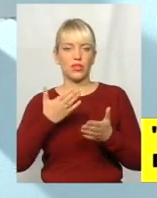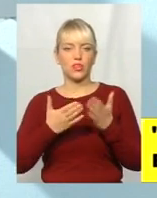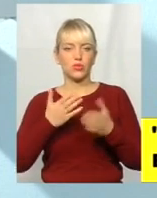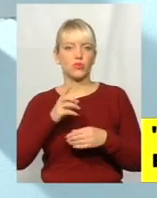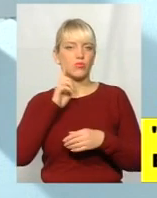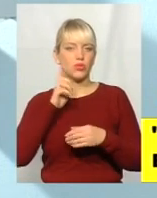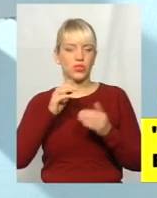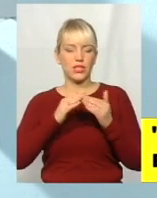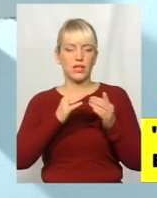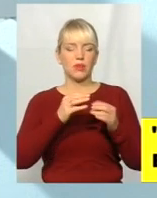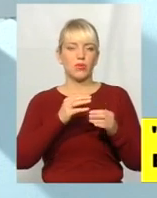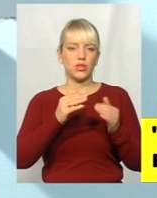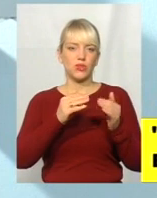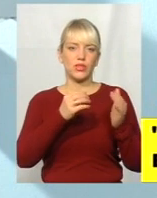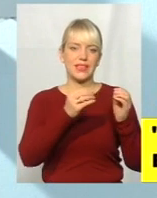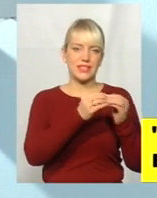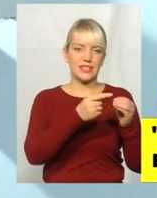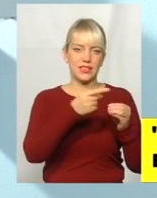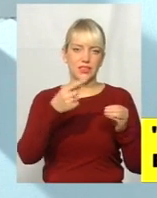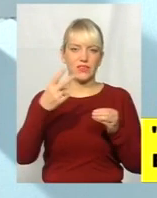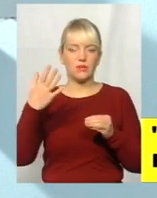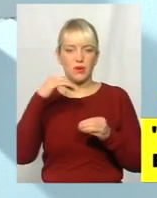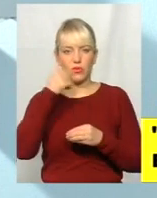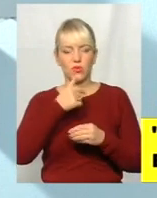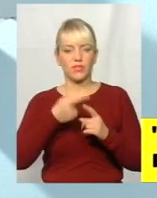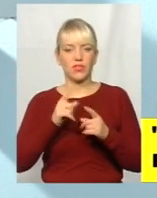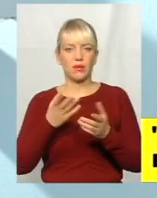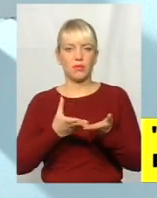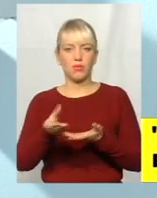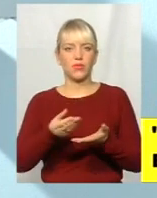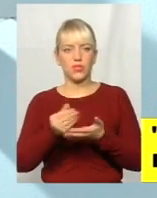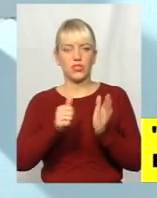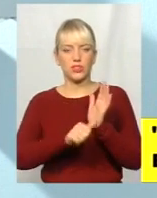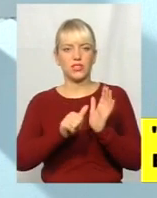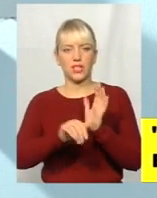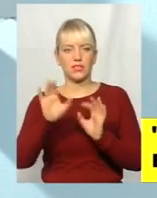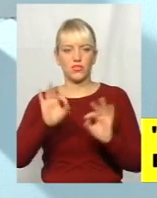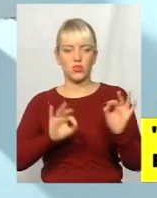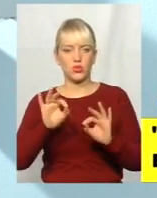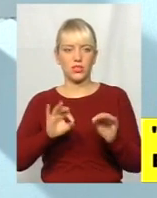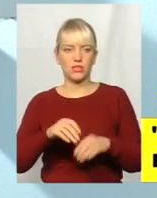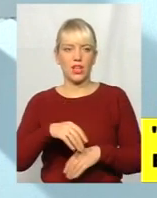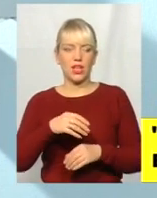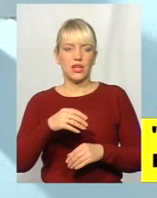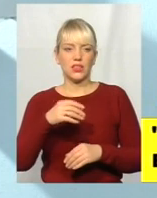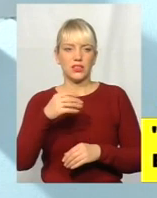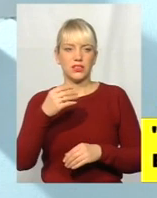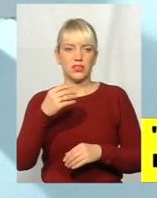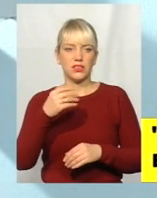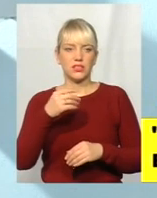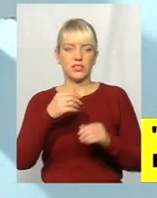25, з 10 до 25 років, це їм потрібно профінансувати 60% мешканцям,